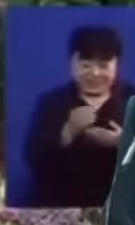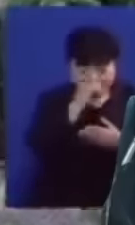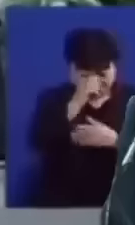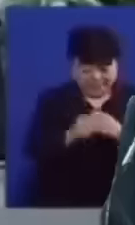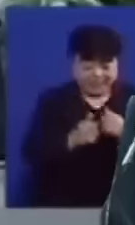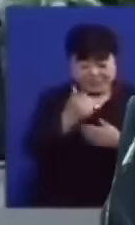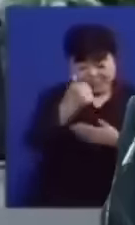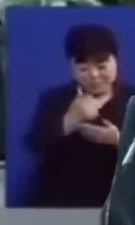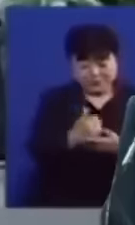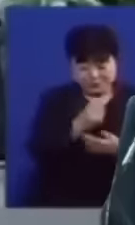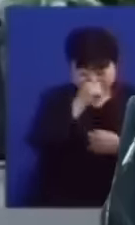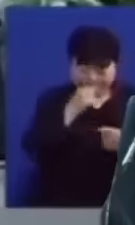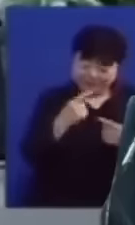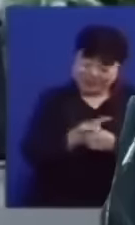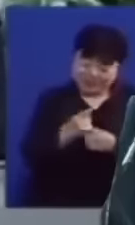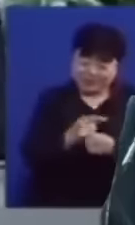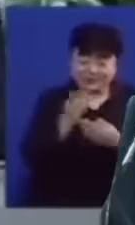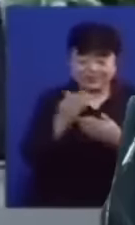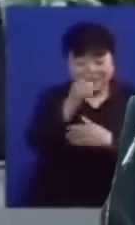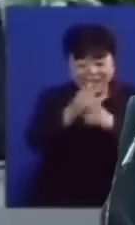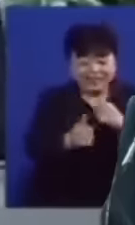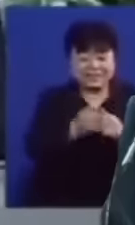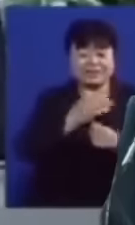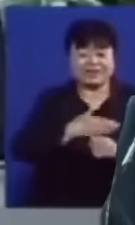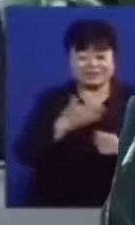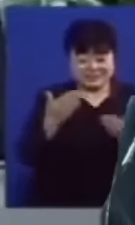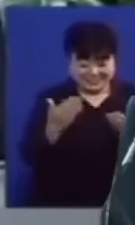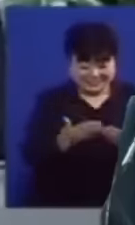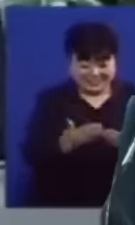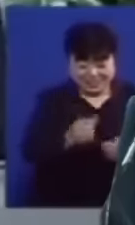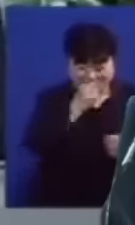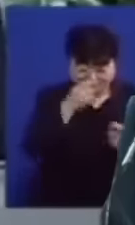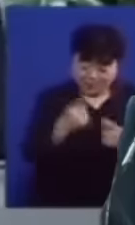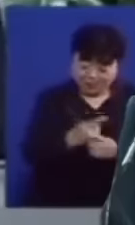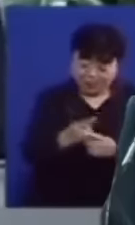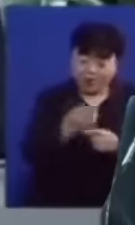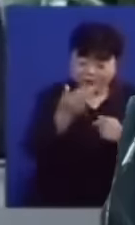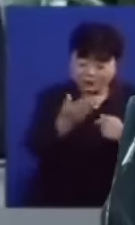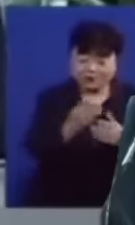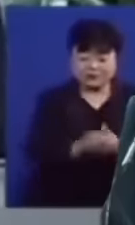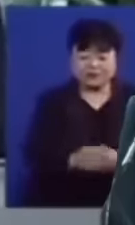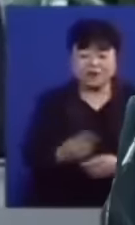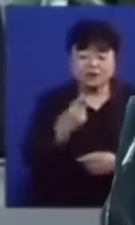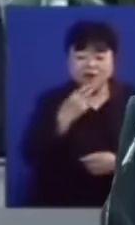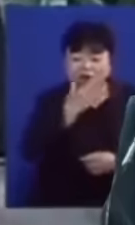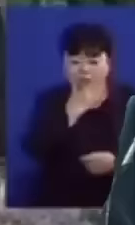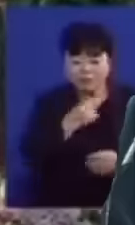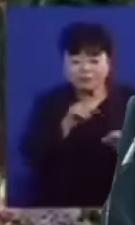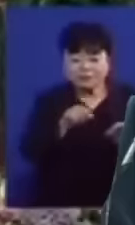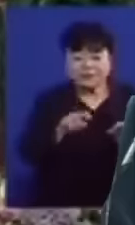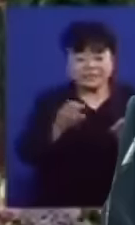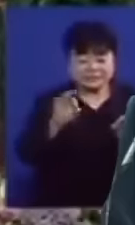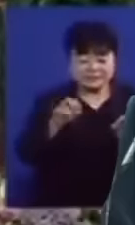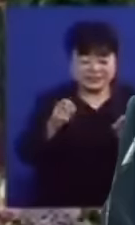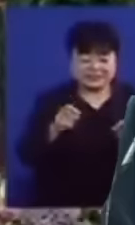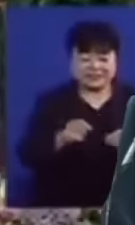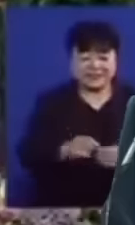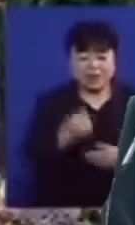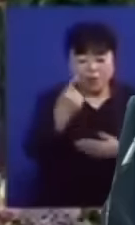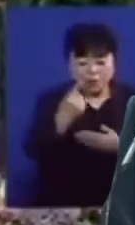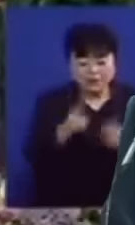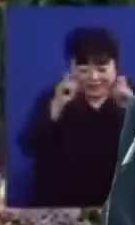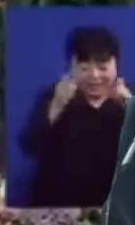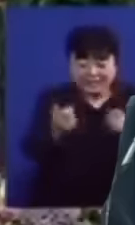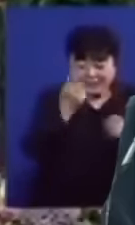하나님 모시고 있으니 좋게 돼요. 하나님이 하시는 일은 다 좋게 하시는 것입니다. 요한복음 10장 10절로 11절에 내가 온 것은